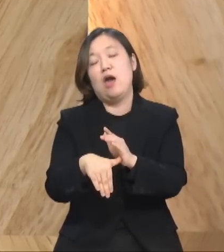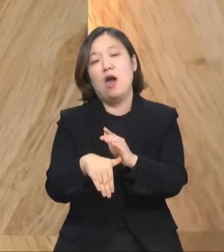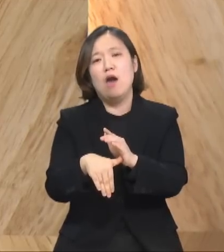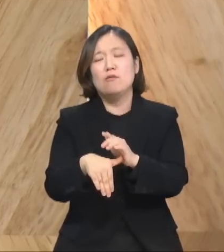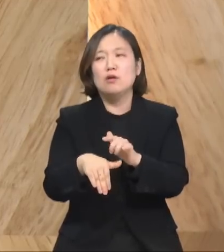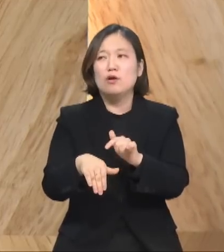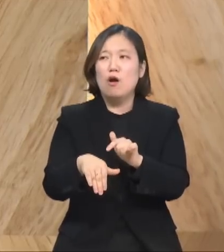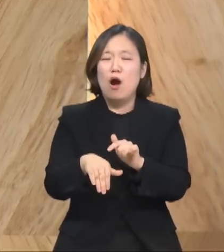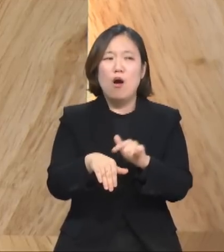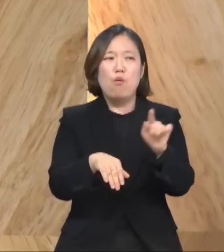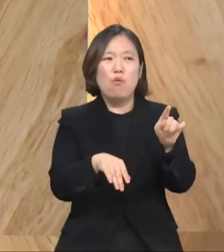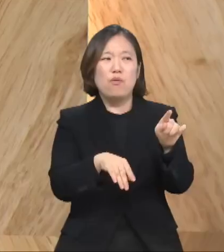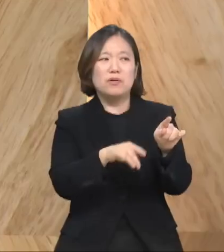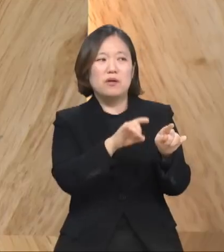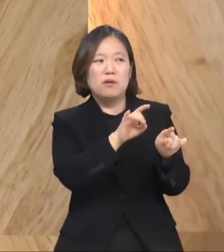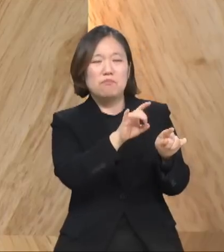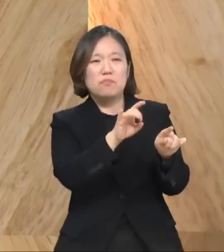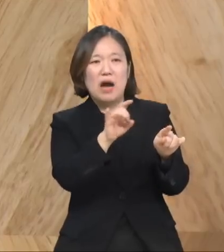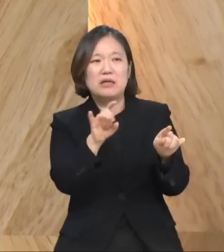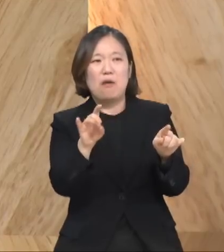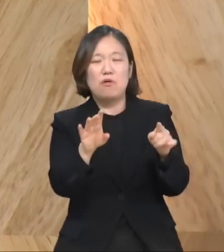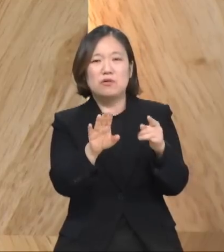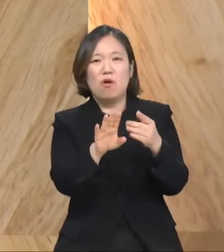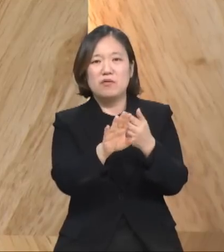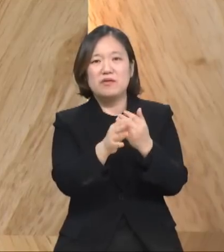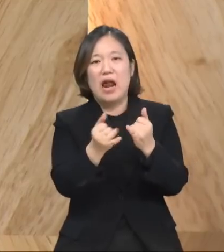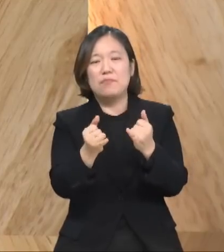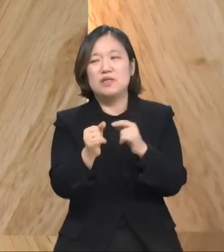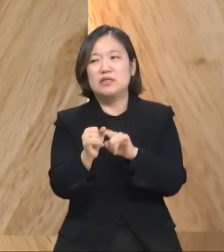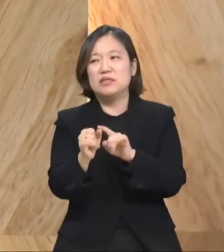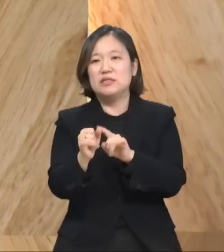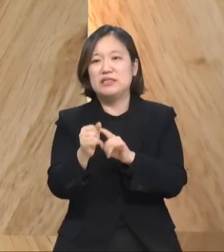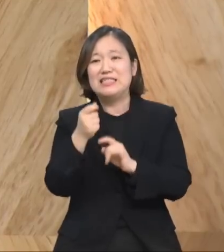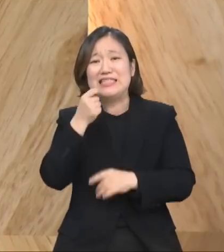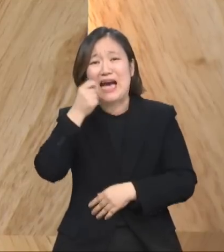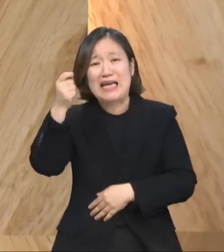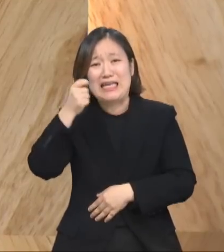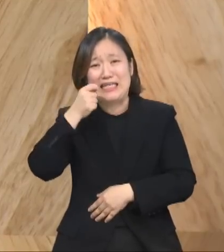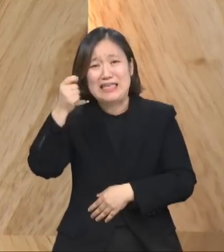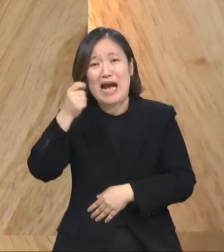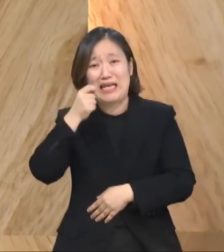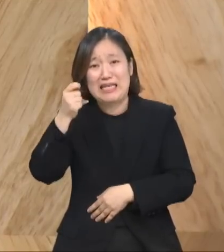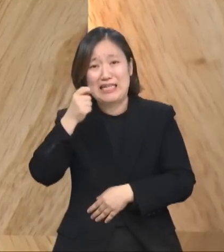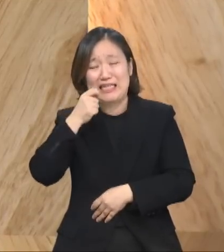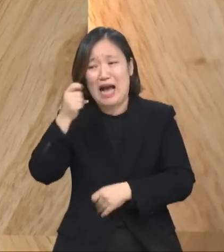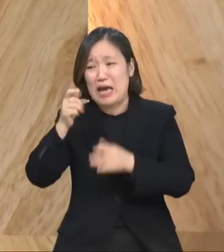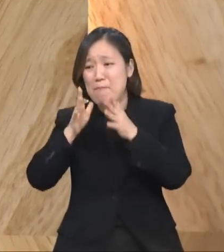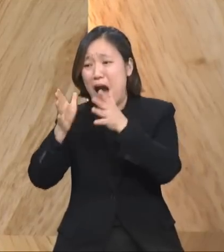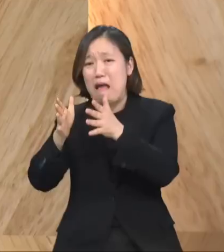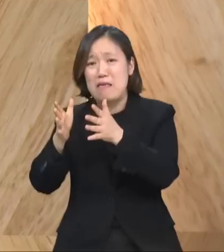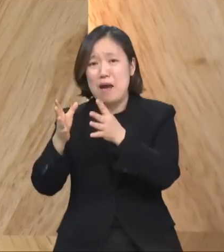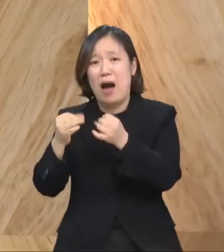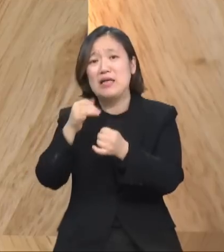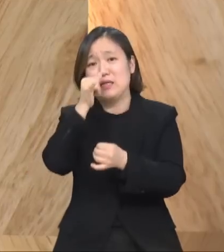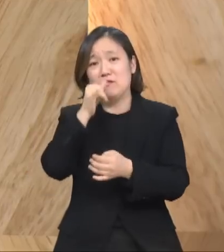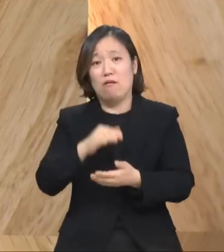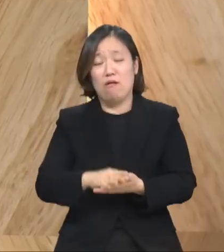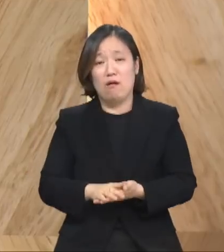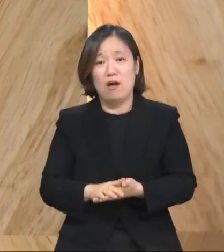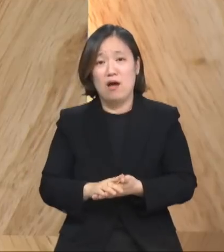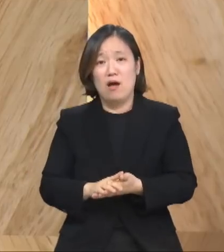엉뚱한 이상한 혹은 사이비 같은데 빠지는 경우가 많습니다 그래서 속된 말로 글에다 인생이